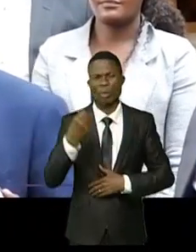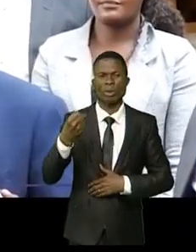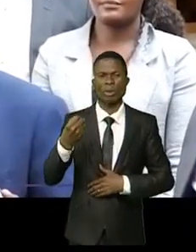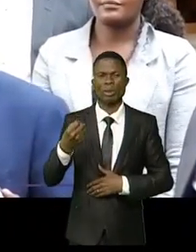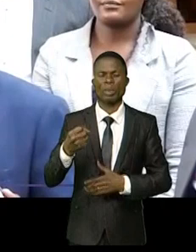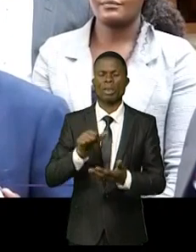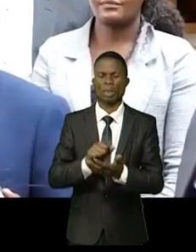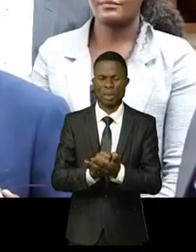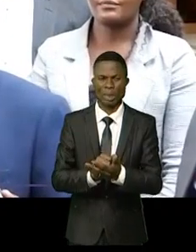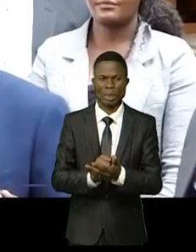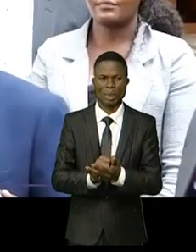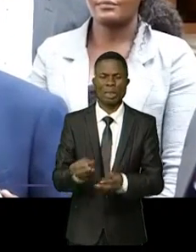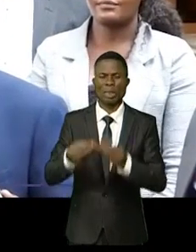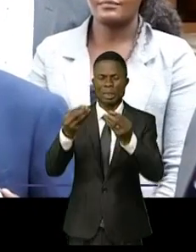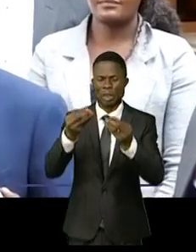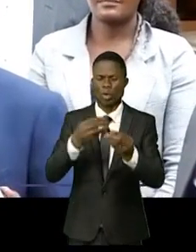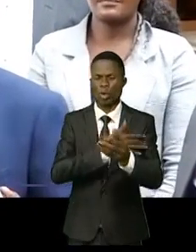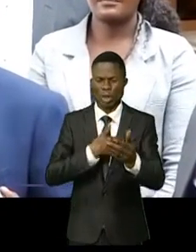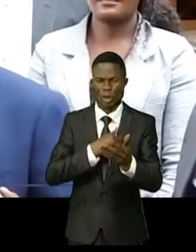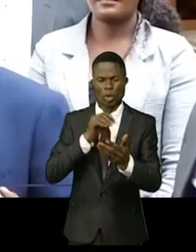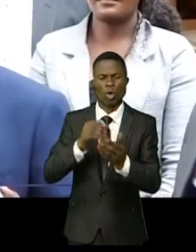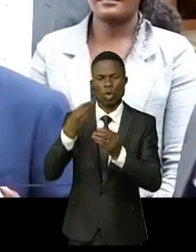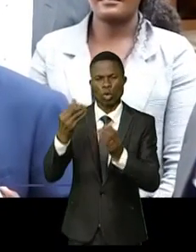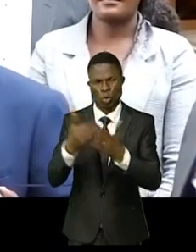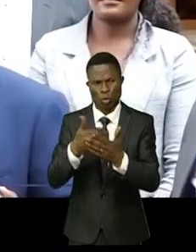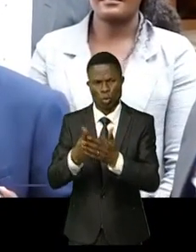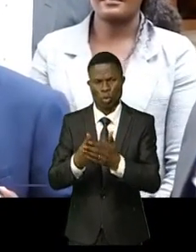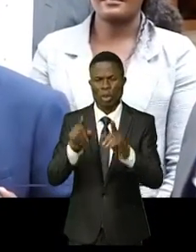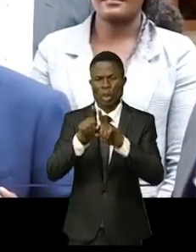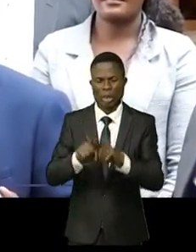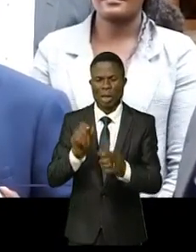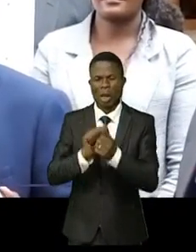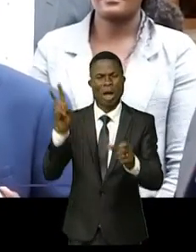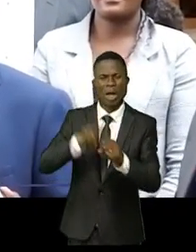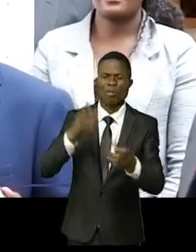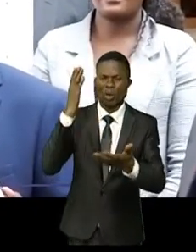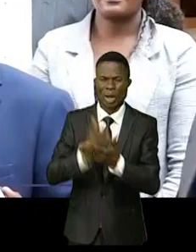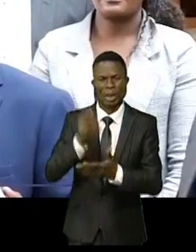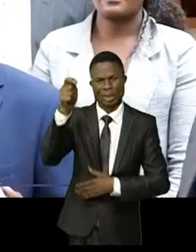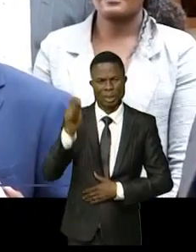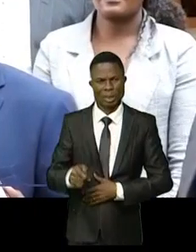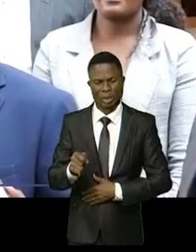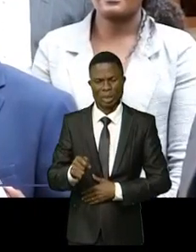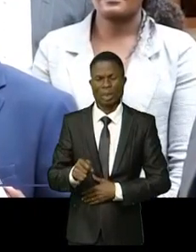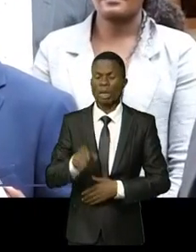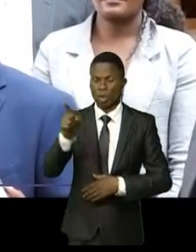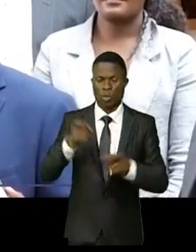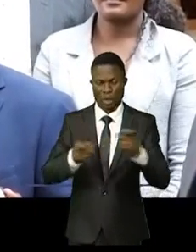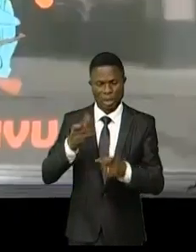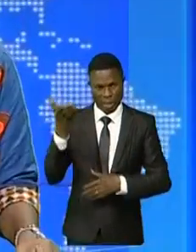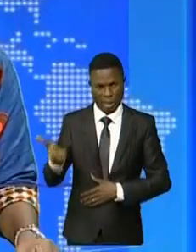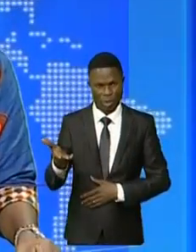marquées, que ça porte une identité nouvelle et qu'on ne parle plus de la violence armée pendant qu'il est en fonction